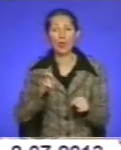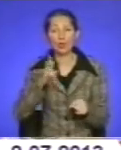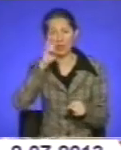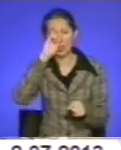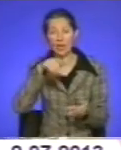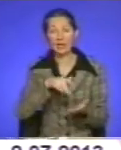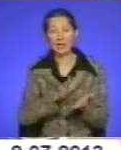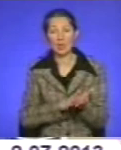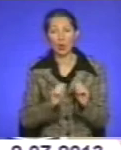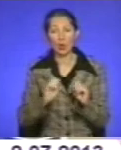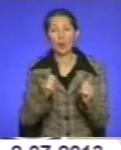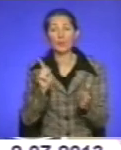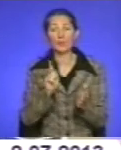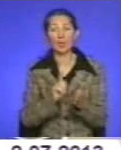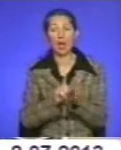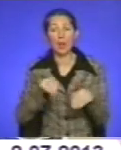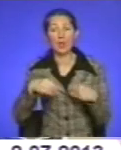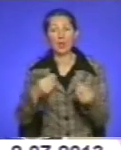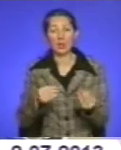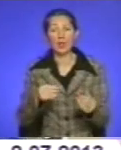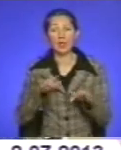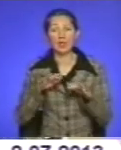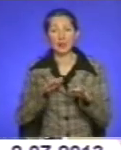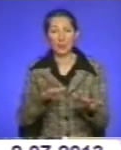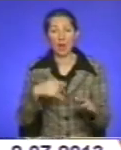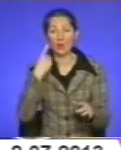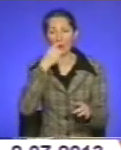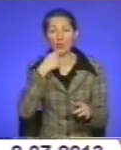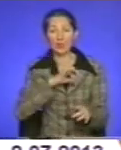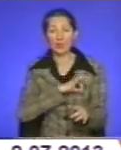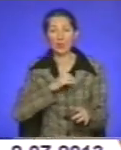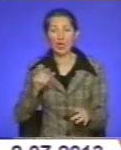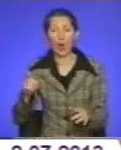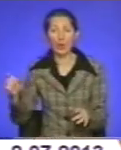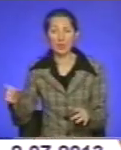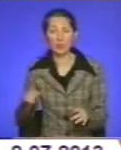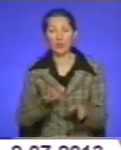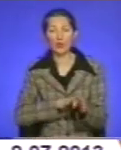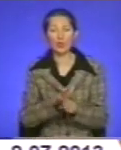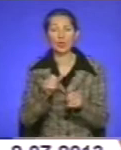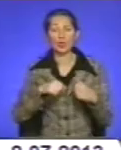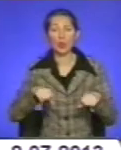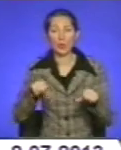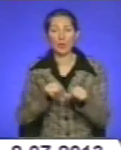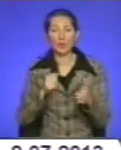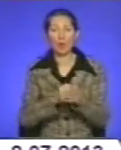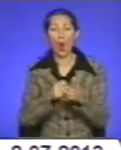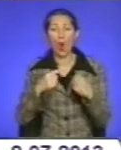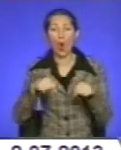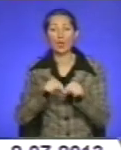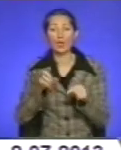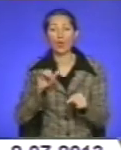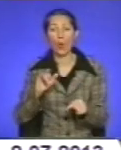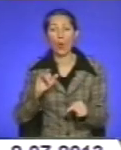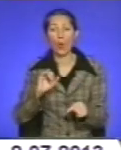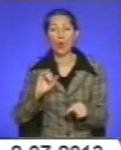передати реєстраційні справи юридичних та фізичних осіб з виконавчих комітетів міських рад до органів Укрдержреєстру. Це означає, що